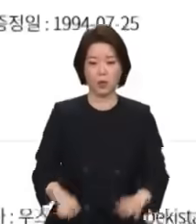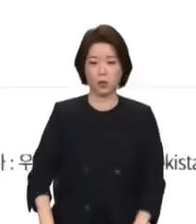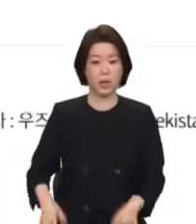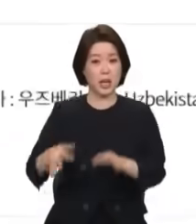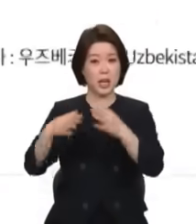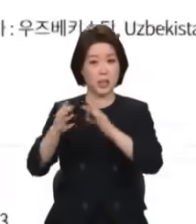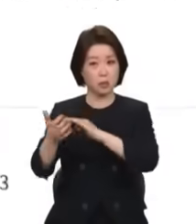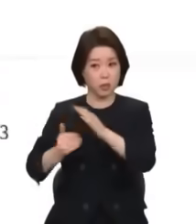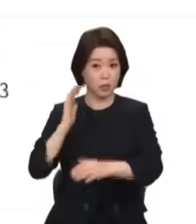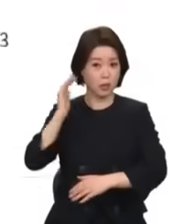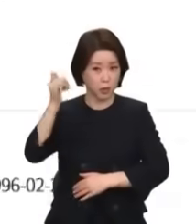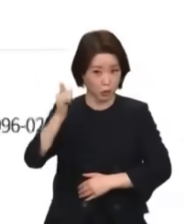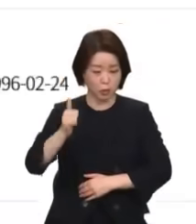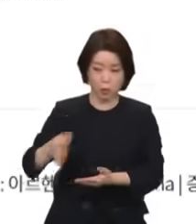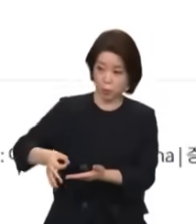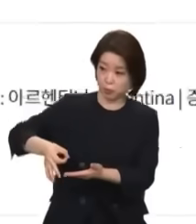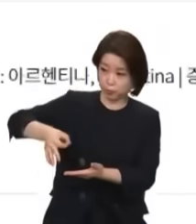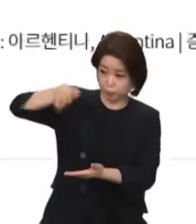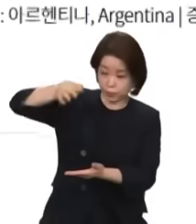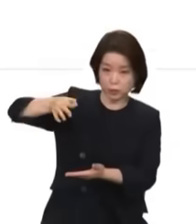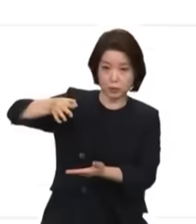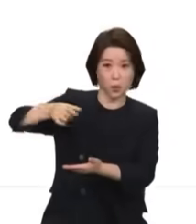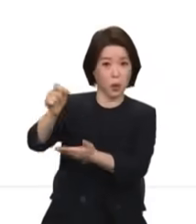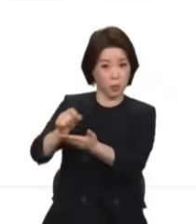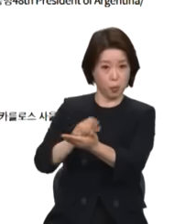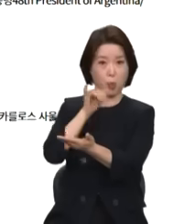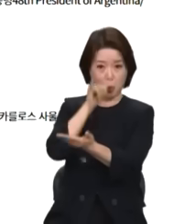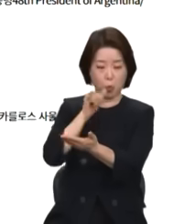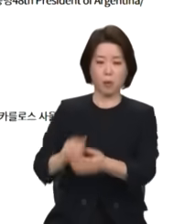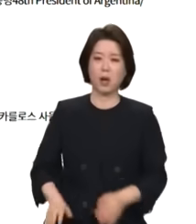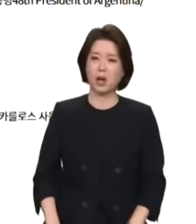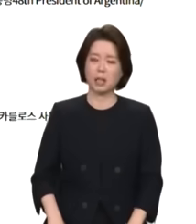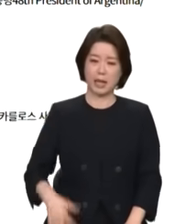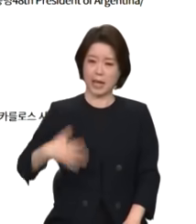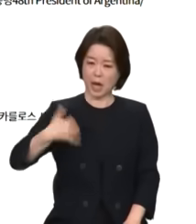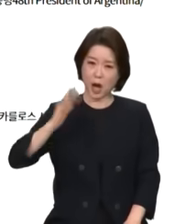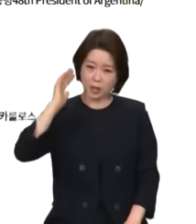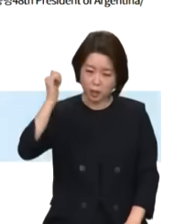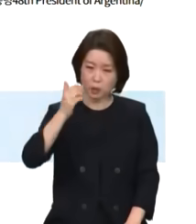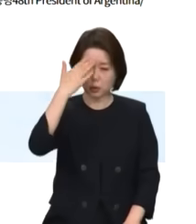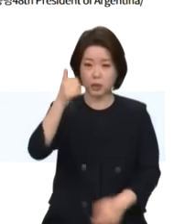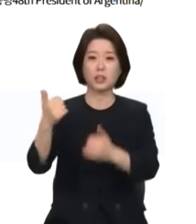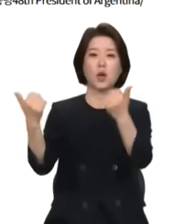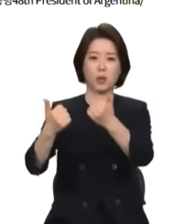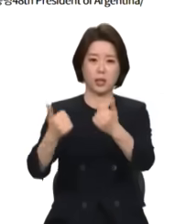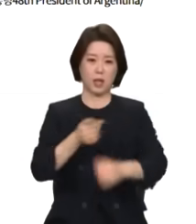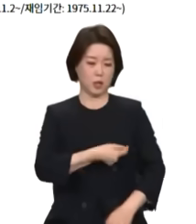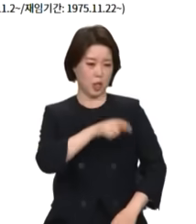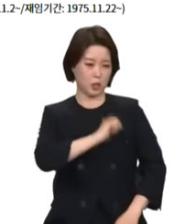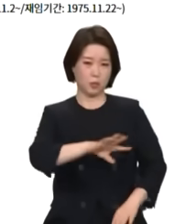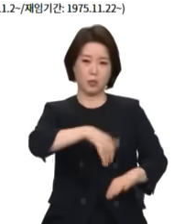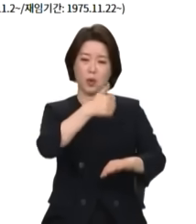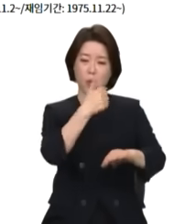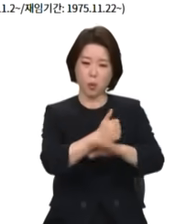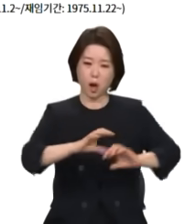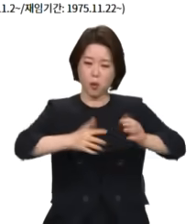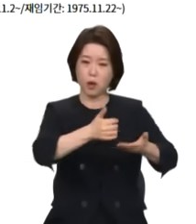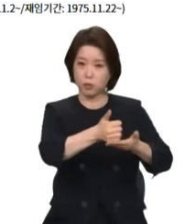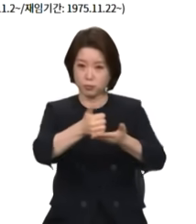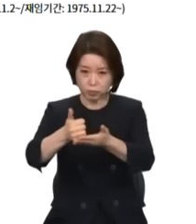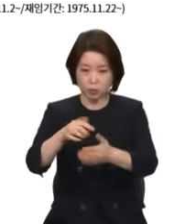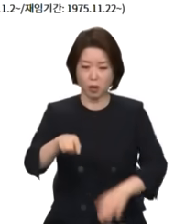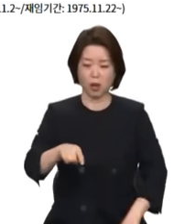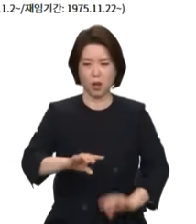기록물엔 명품백 등이 포함돼 있습니다. 하지만 아르헨티나 대통령과의 정상회담, 스페인 왕가의 국빈 만찬 등 외교